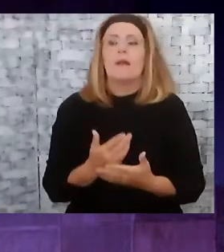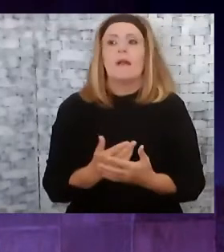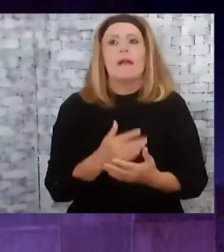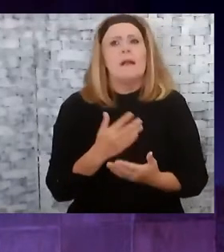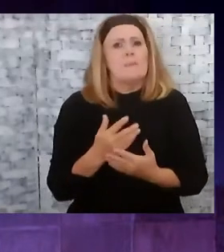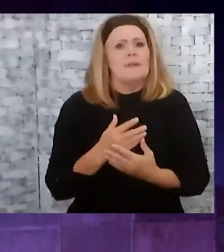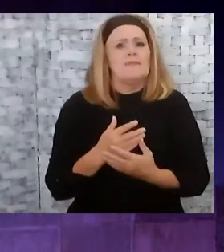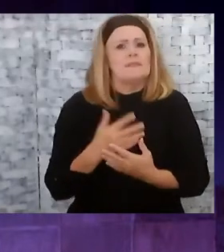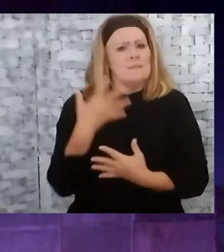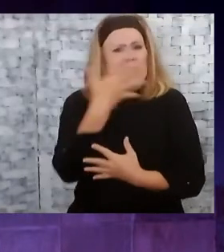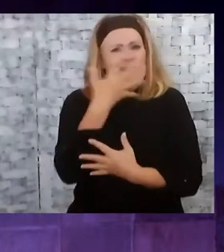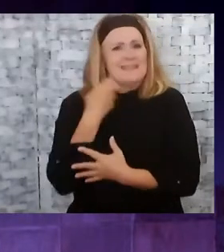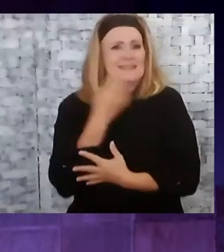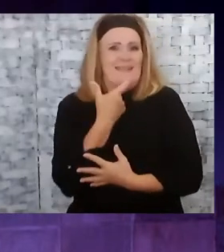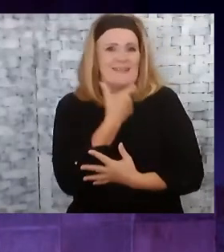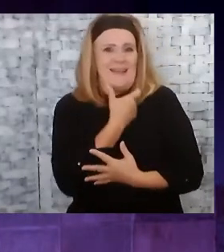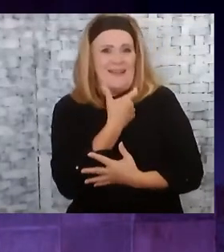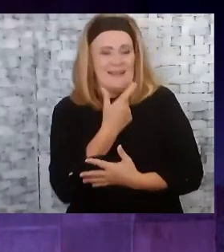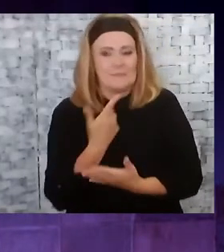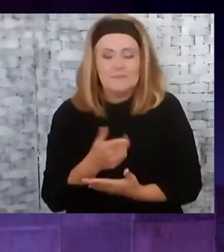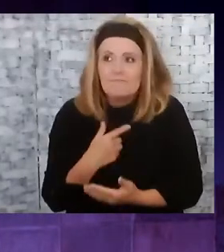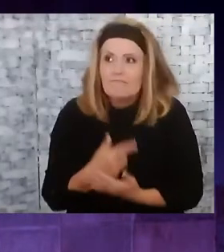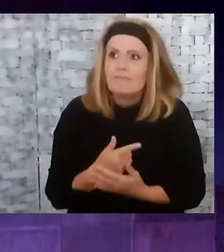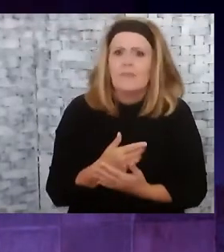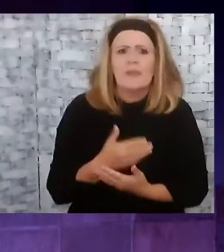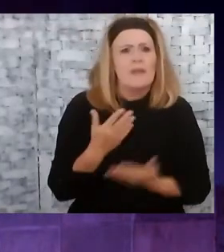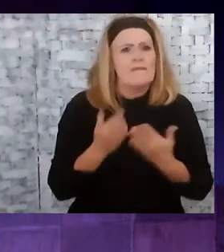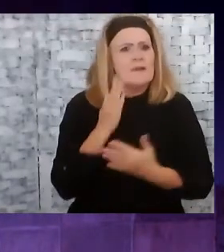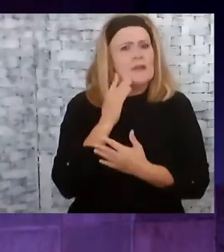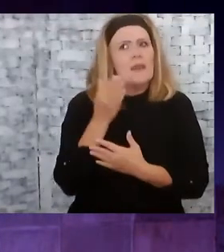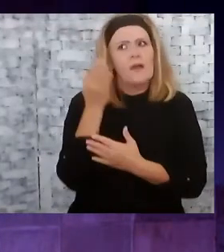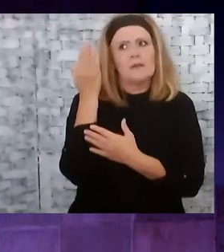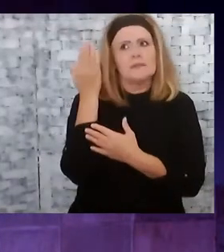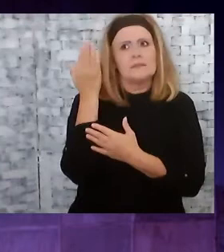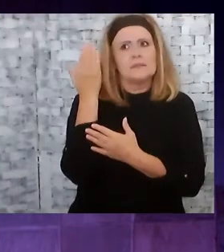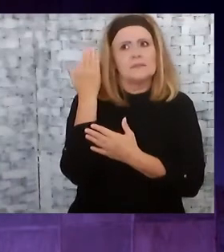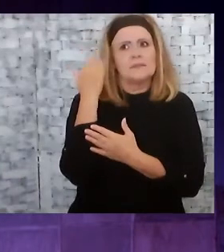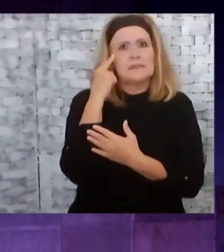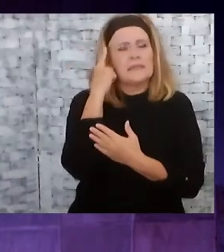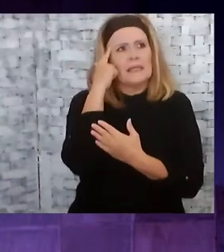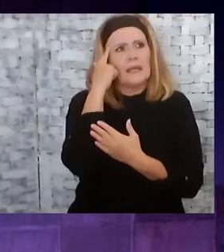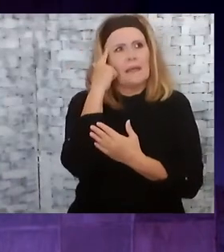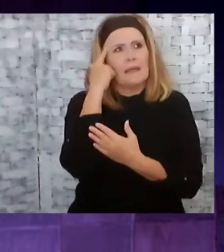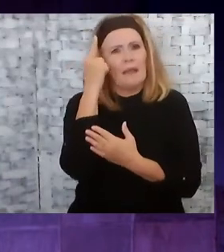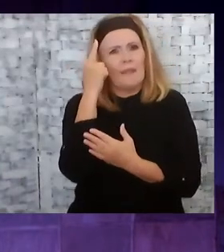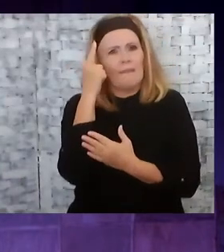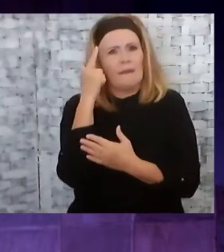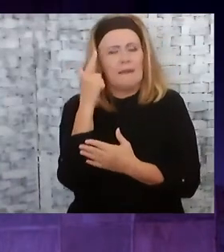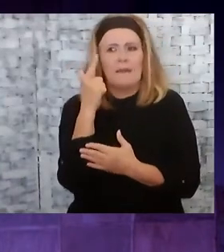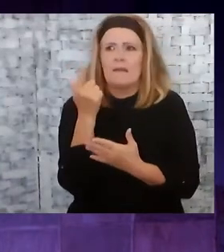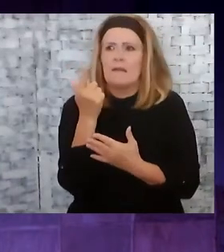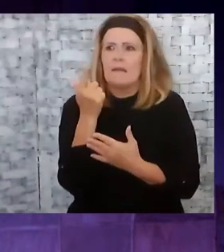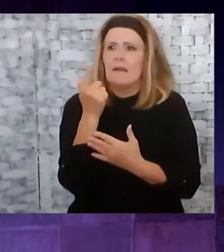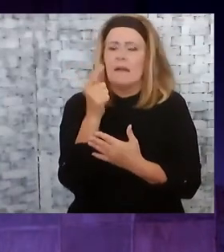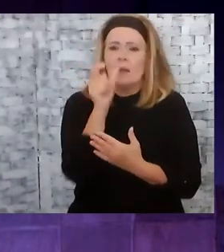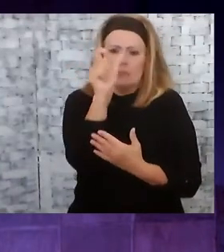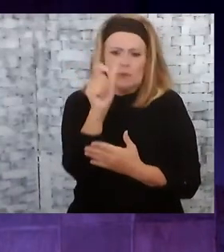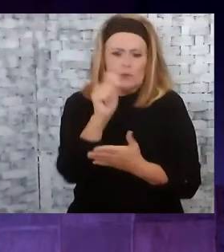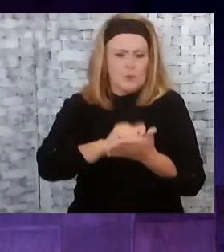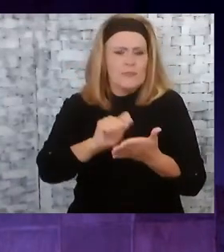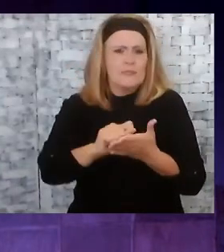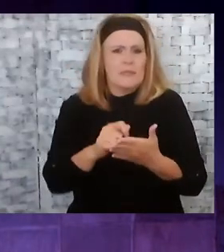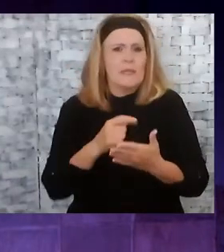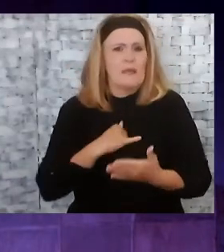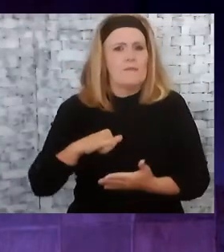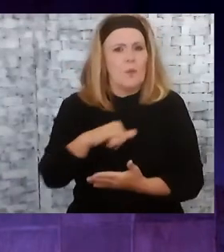het jy iets gelees, wat iemand van jou geskryf het? Miskien is school nou die verkeerde ding vir jou, om aan te dink, dit gaan nie werk nie, maar miskien het jy al aansoek